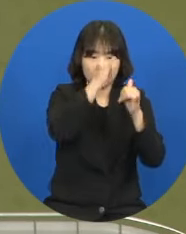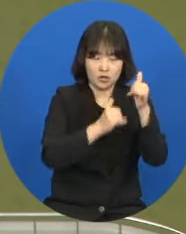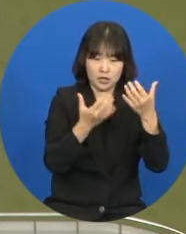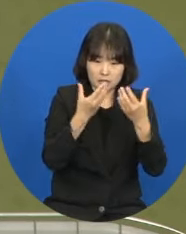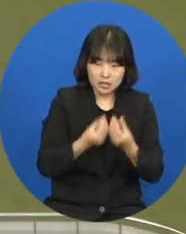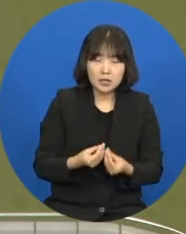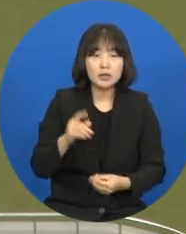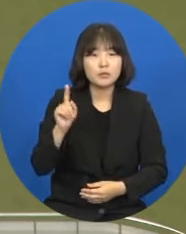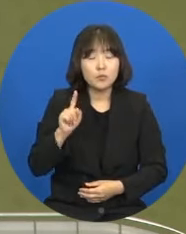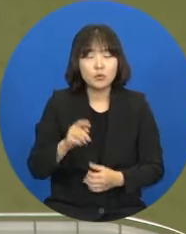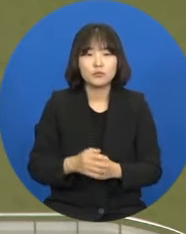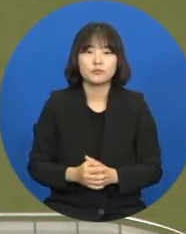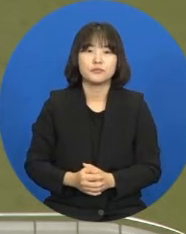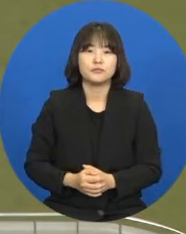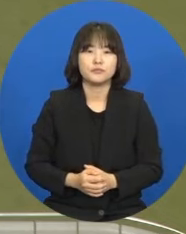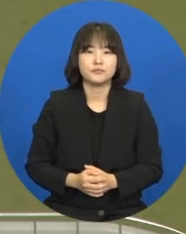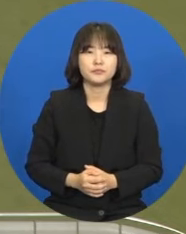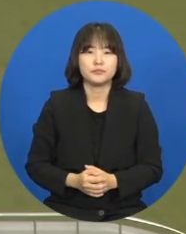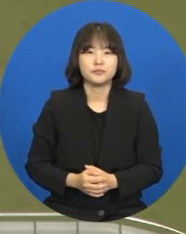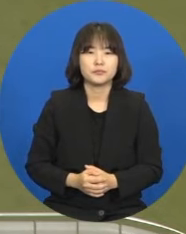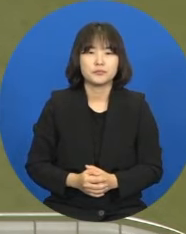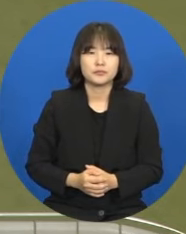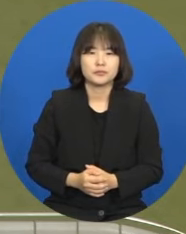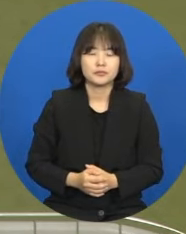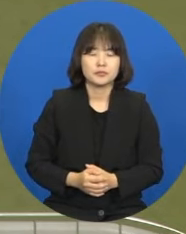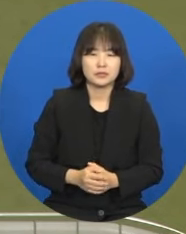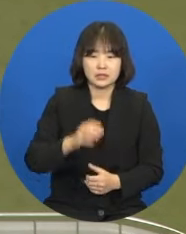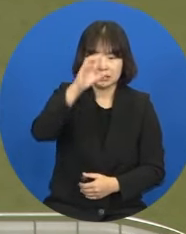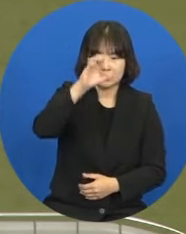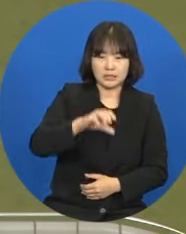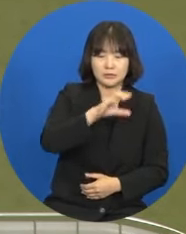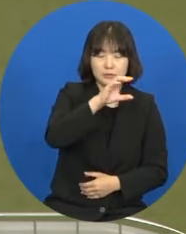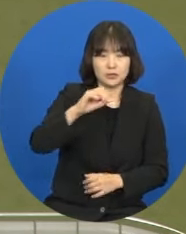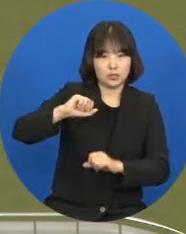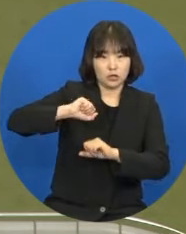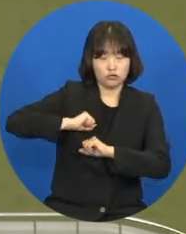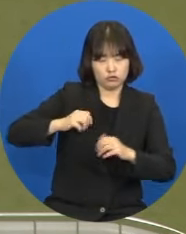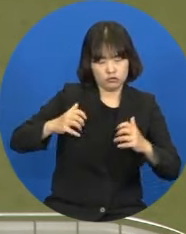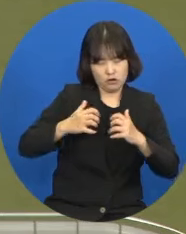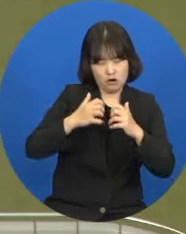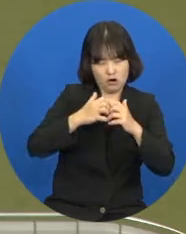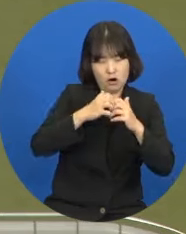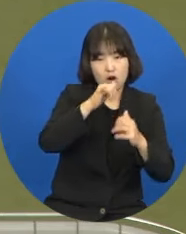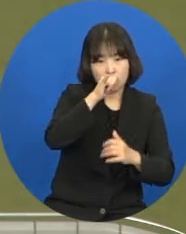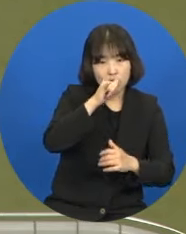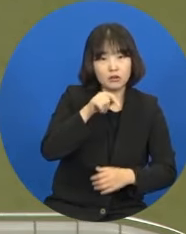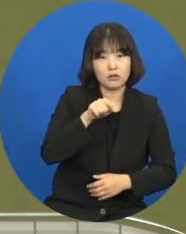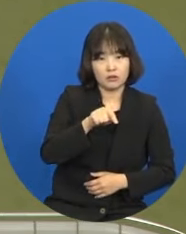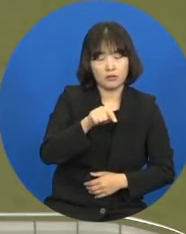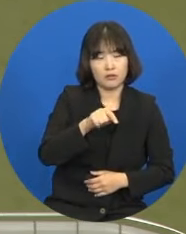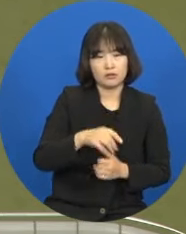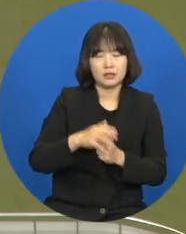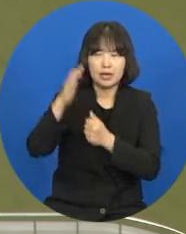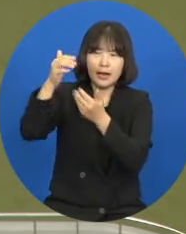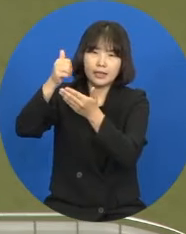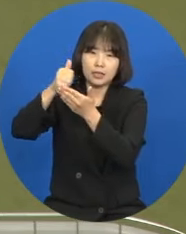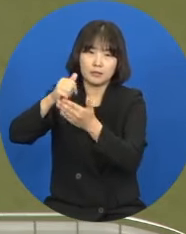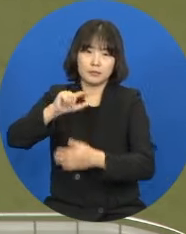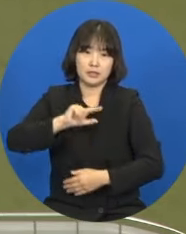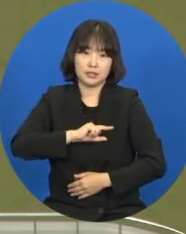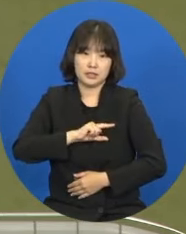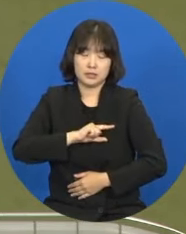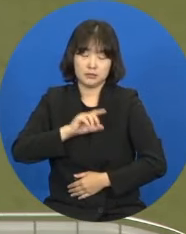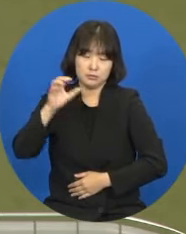겁니다 중세 십자군 전쟁이 있었습니다 하나님의 이름으로 하나님의 이름으로